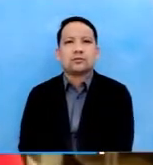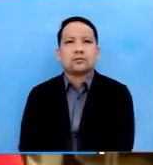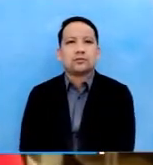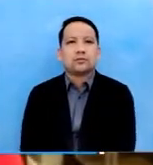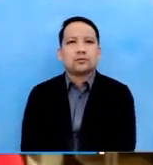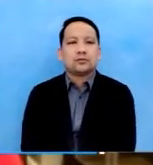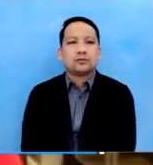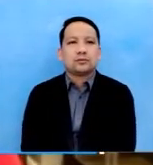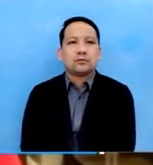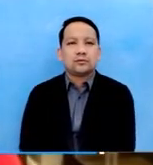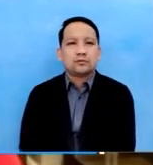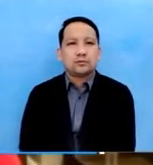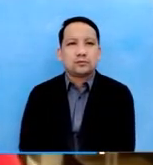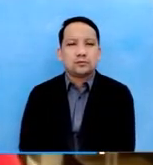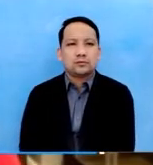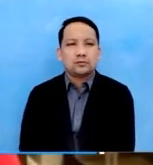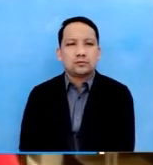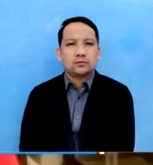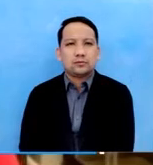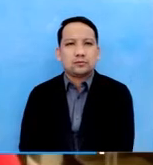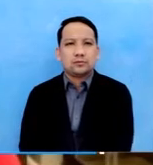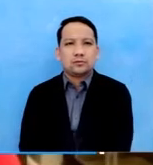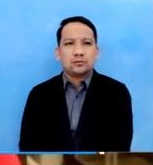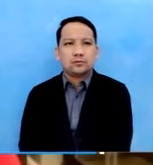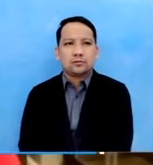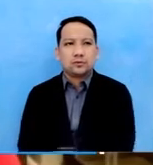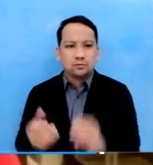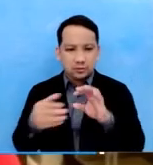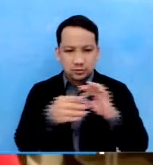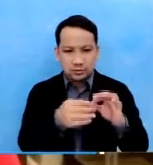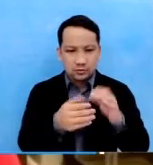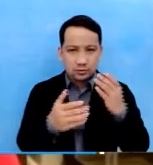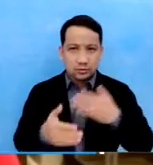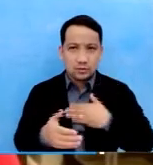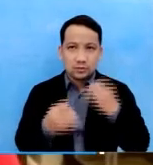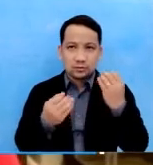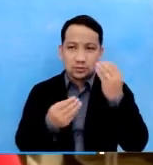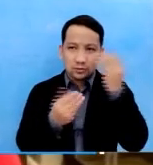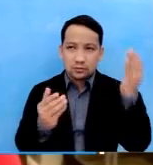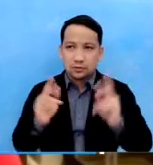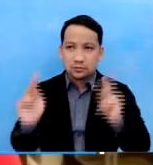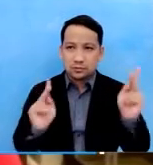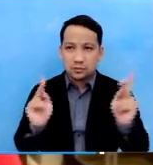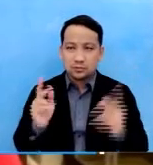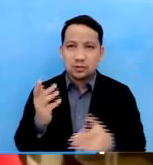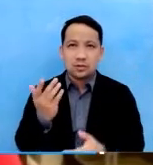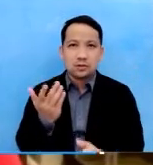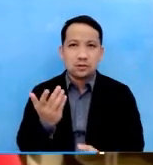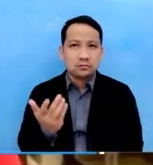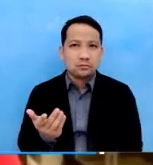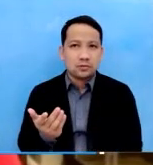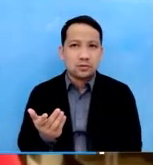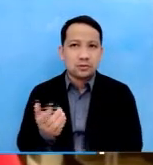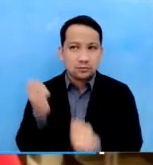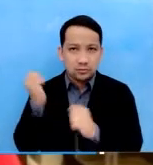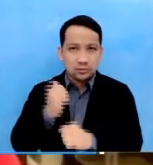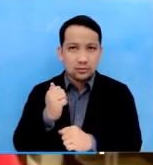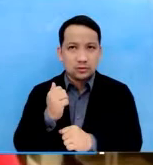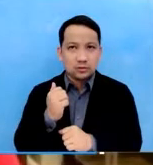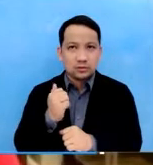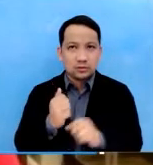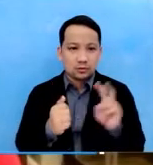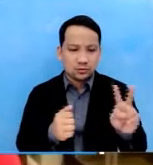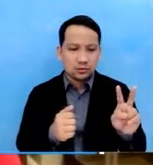shock to a traumatic experience on the part of maraming mga tao doon, naapektuhan yung isang